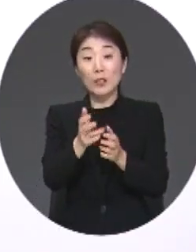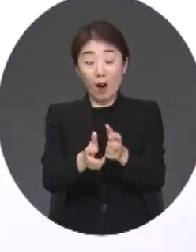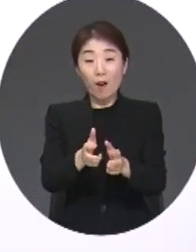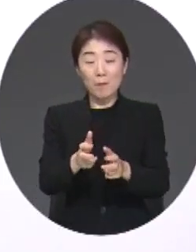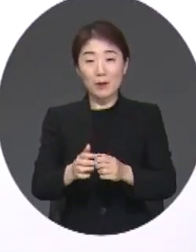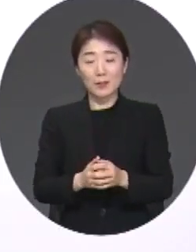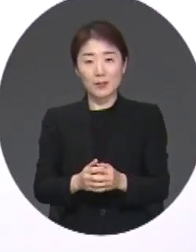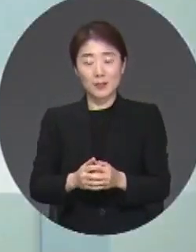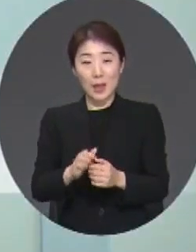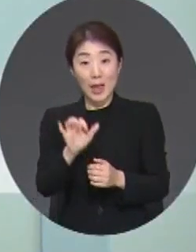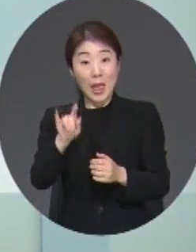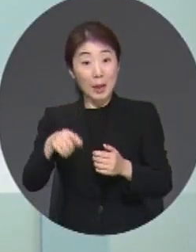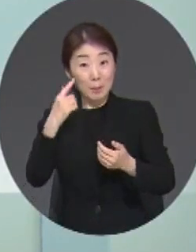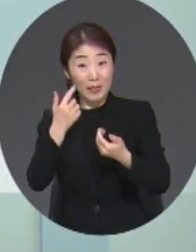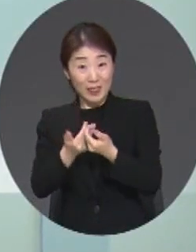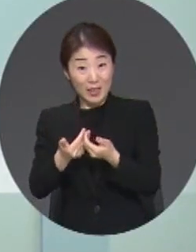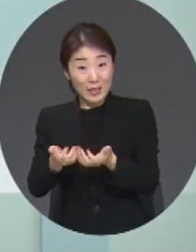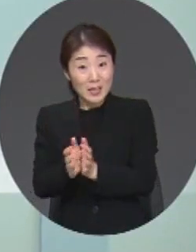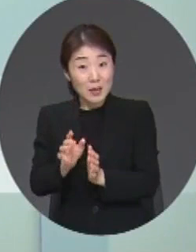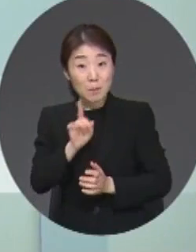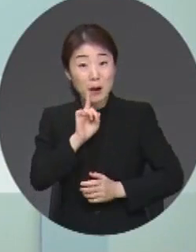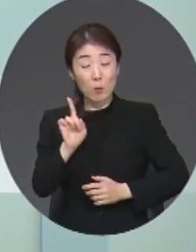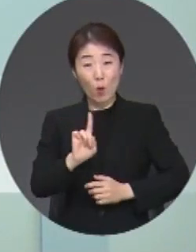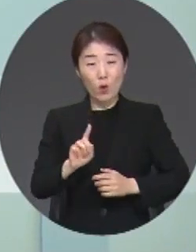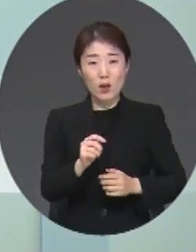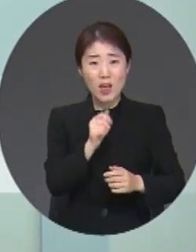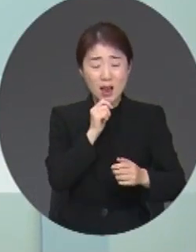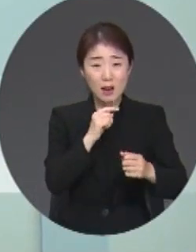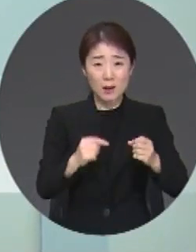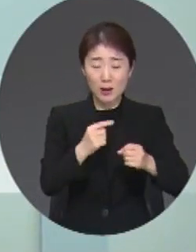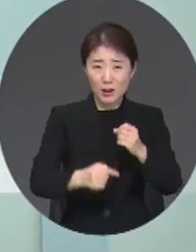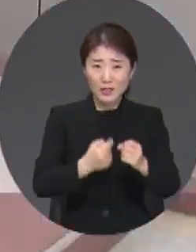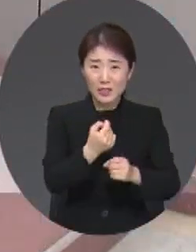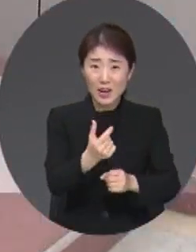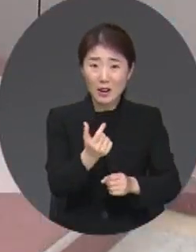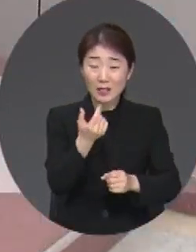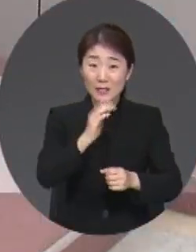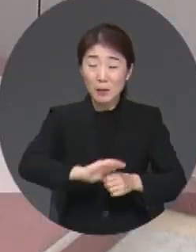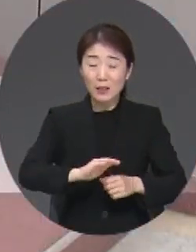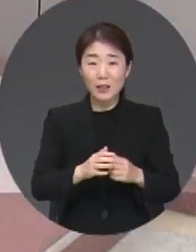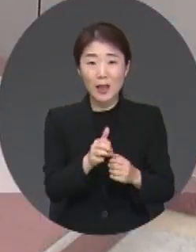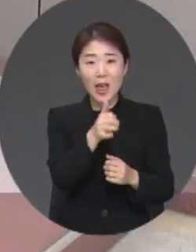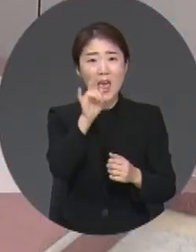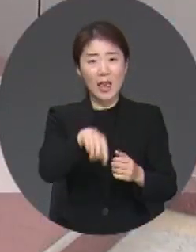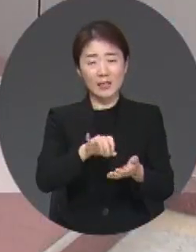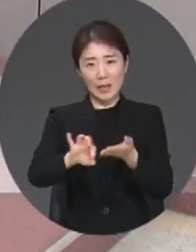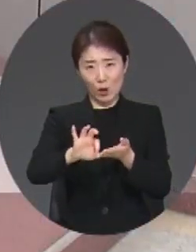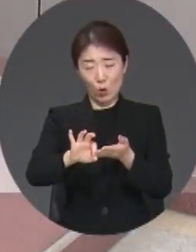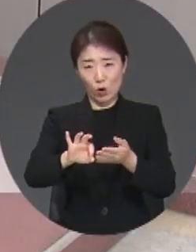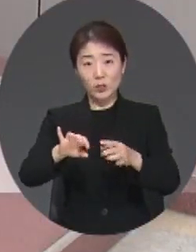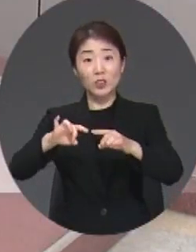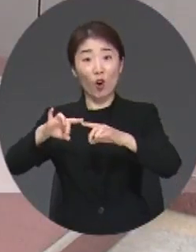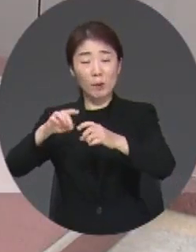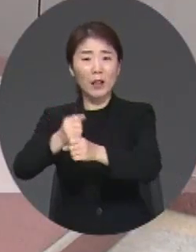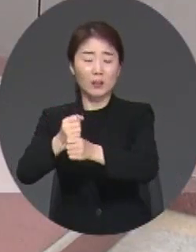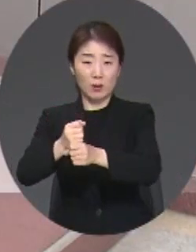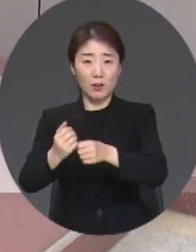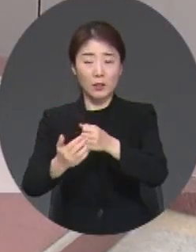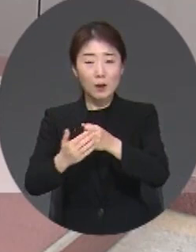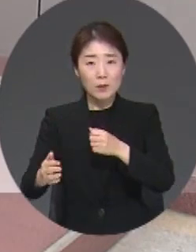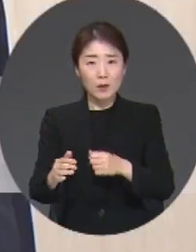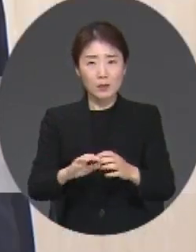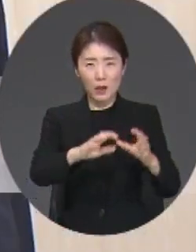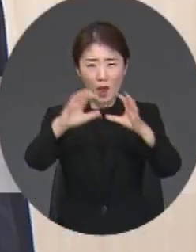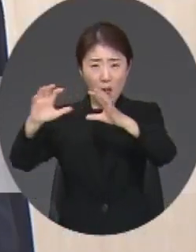시민 행동은 소형 모듈 원전도 규모만 작을뿐 연료 분열 전기를 생 발전소이 아직